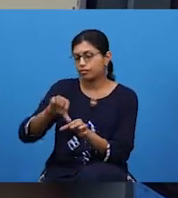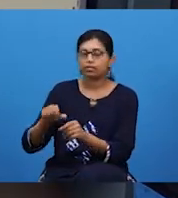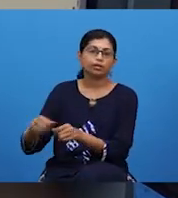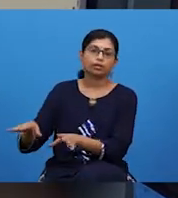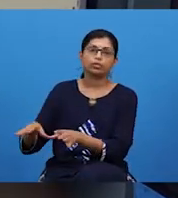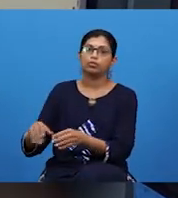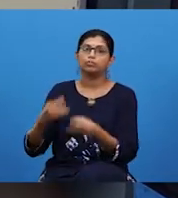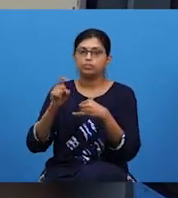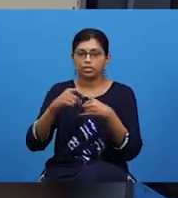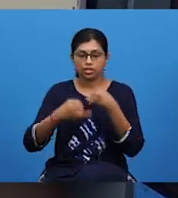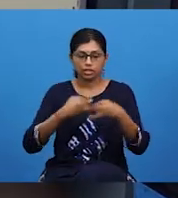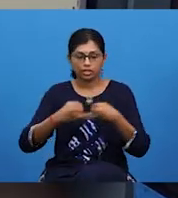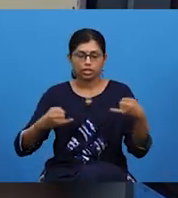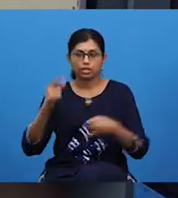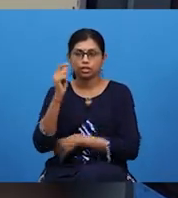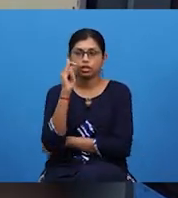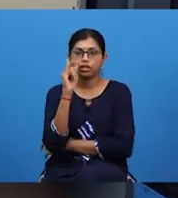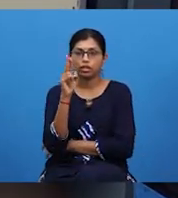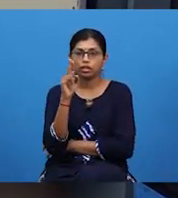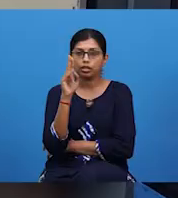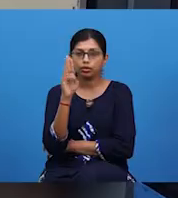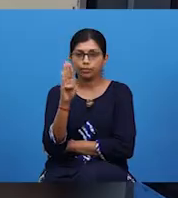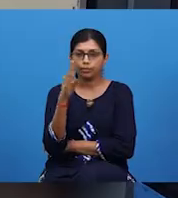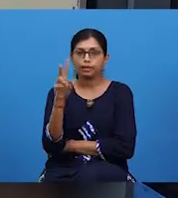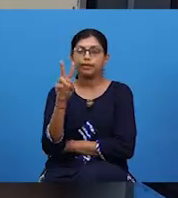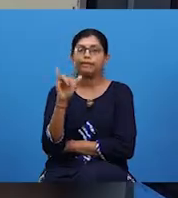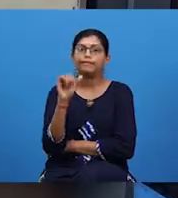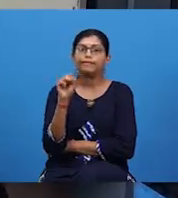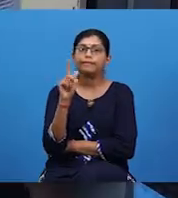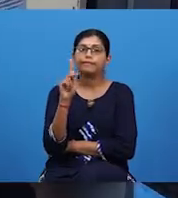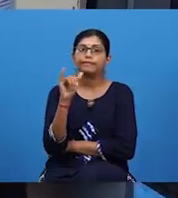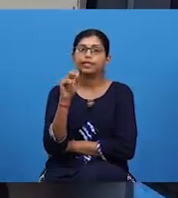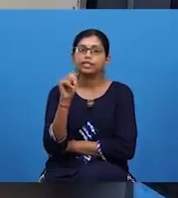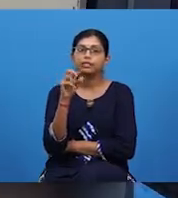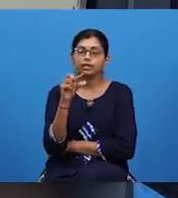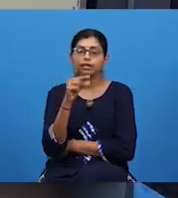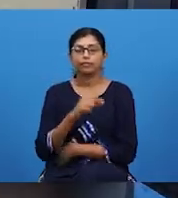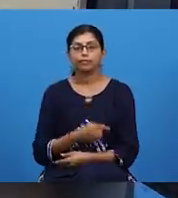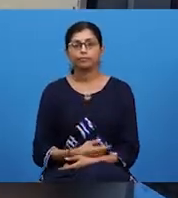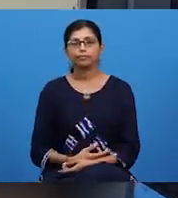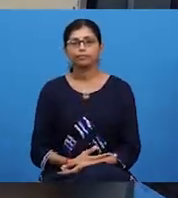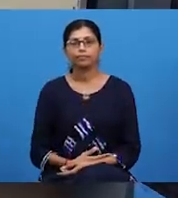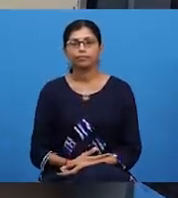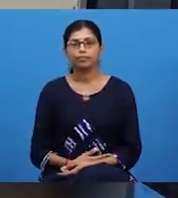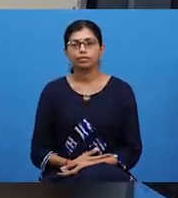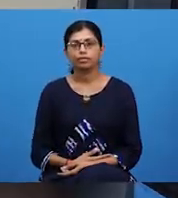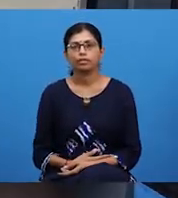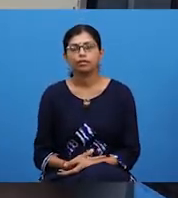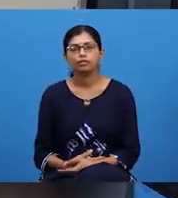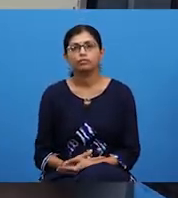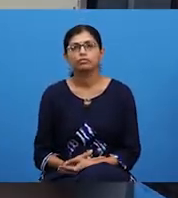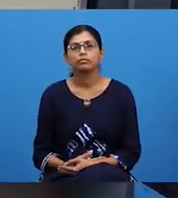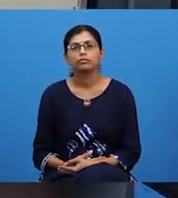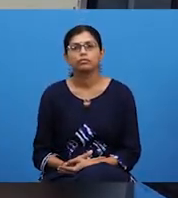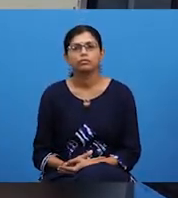air, air dalam tabung didih, kita kena bilas dengan air yang secukupnya supaya tiada